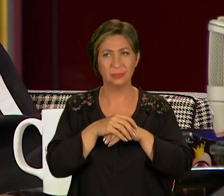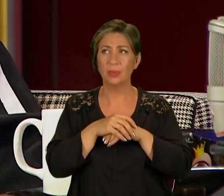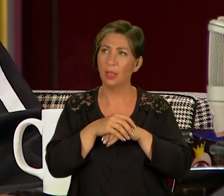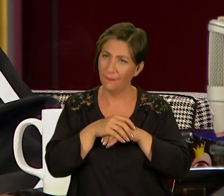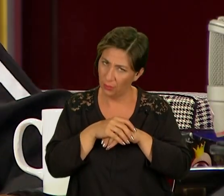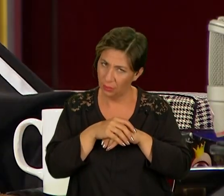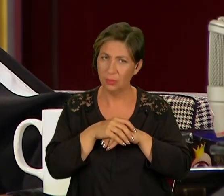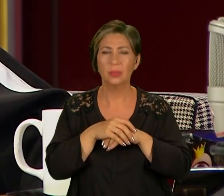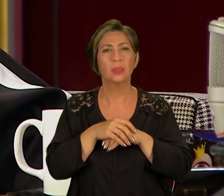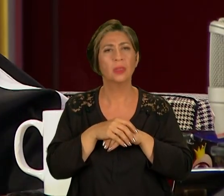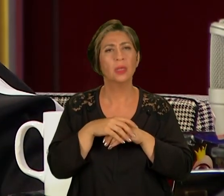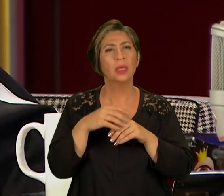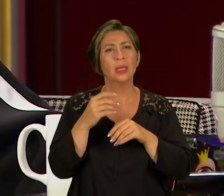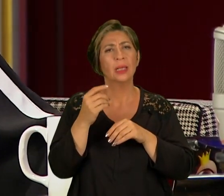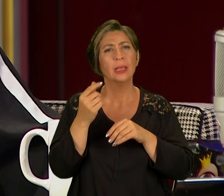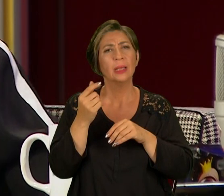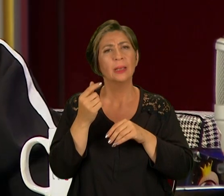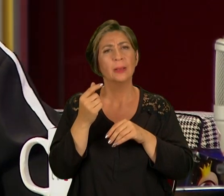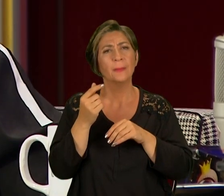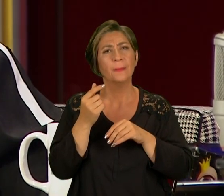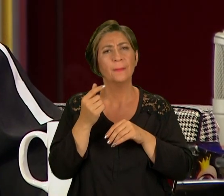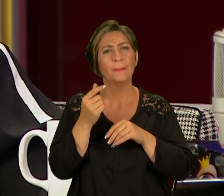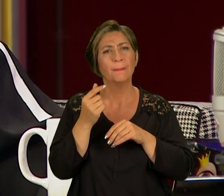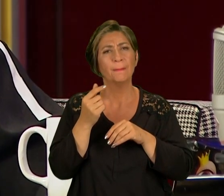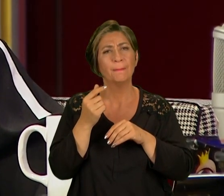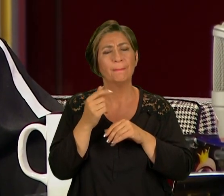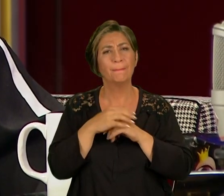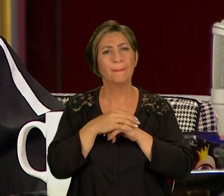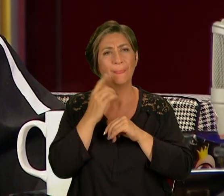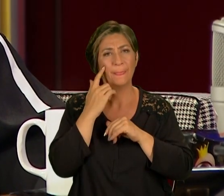Evet. Biraz da şeyle ilgili